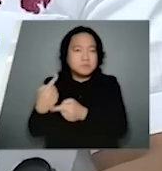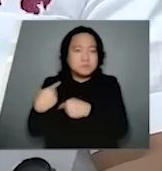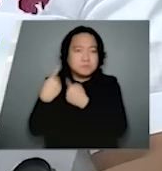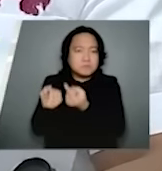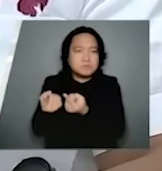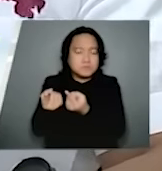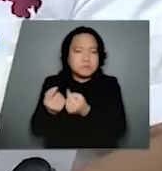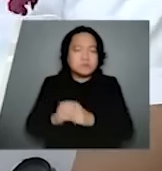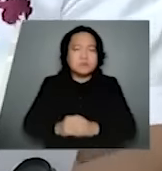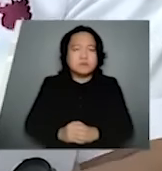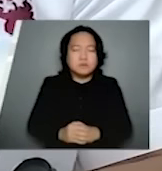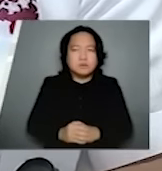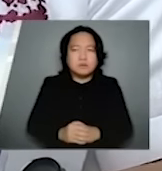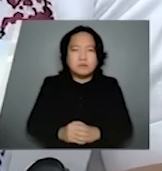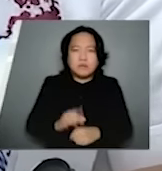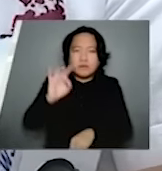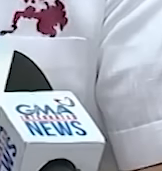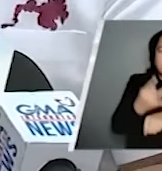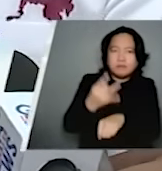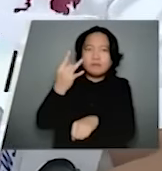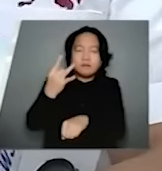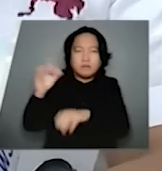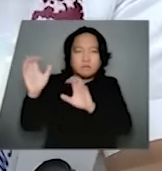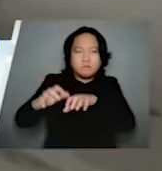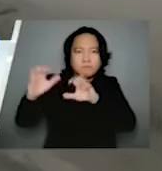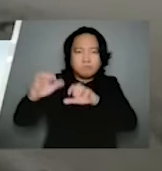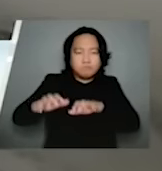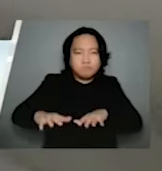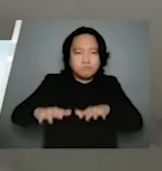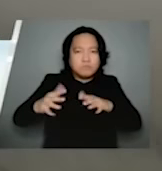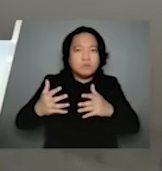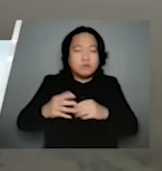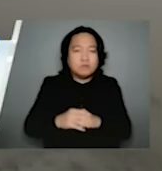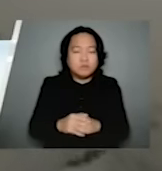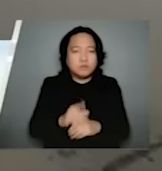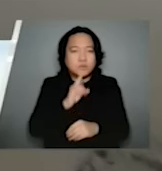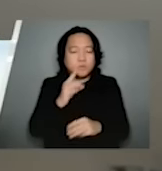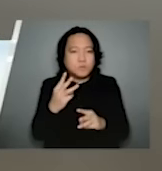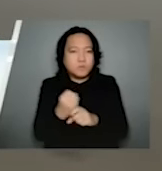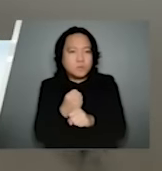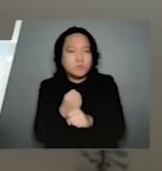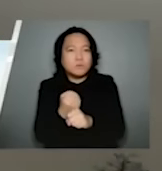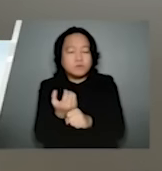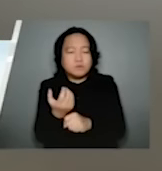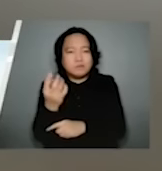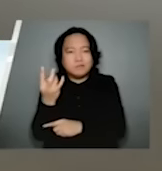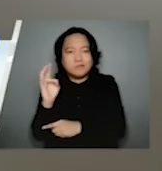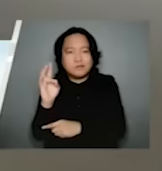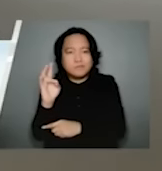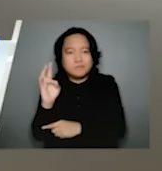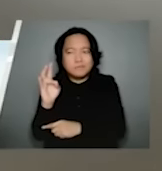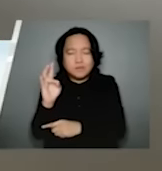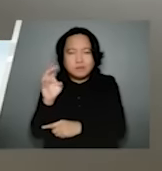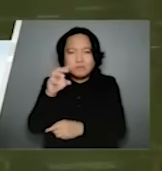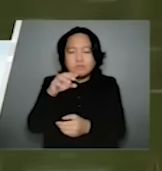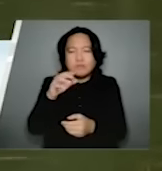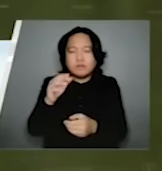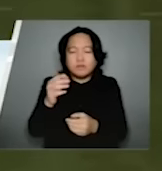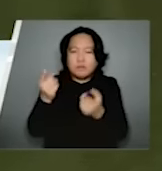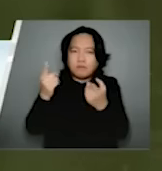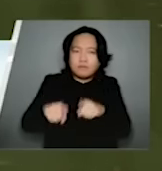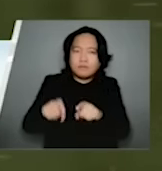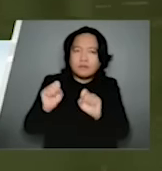ever magdadating ang La Nina, it's almost 17. May mga hakbang daw dyan ng DA para tugunan ang posibleng epekto ng La